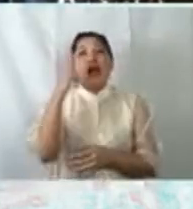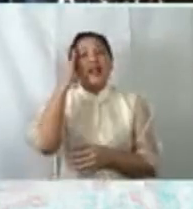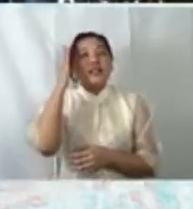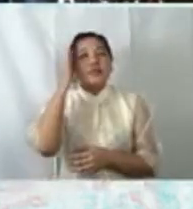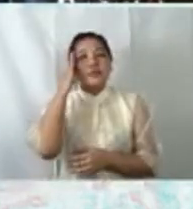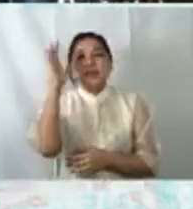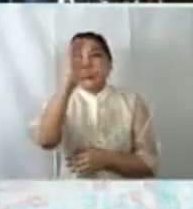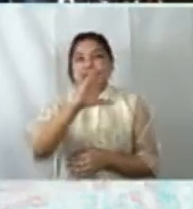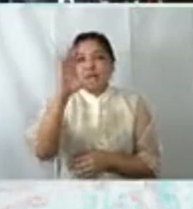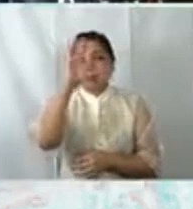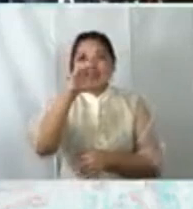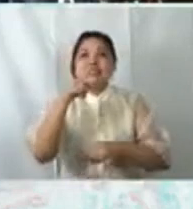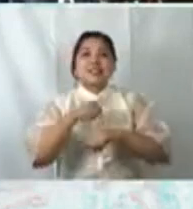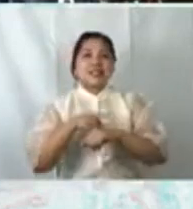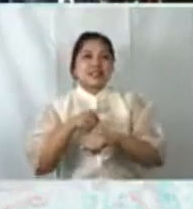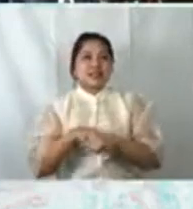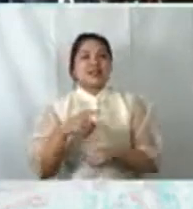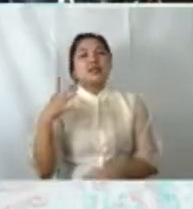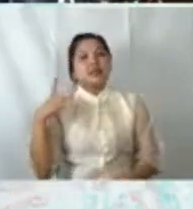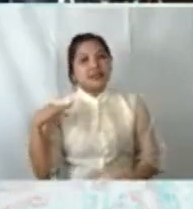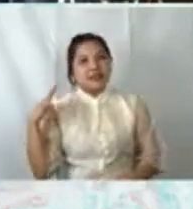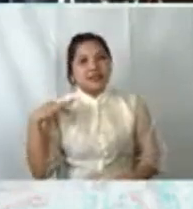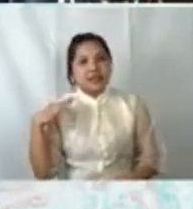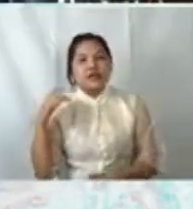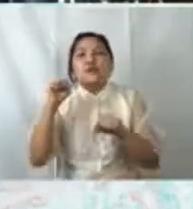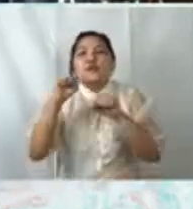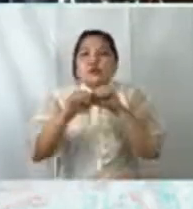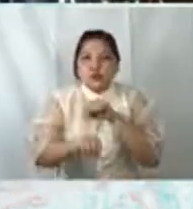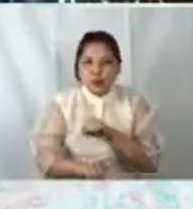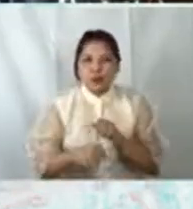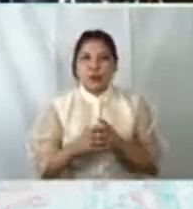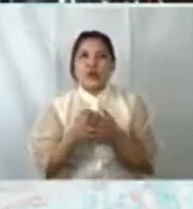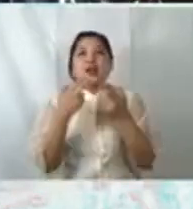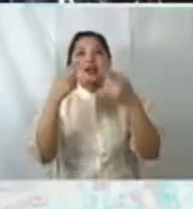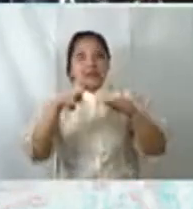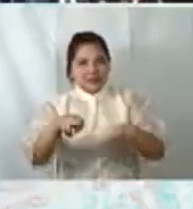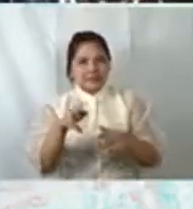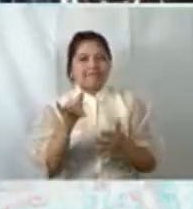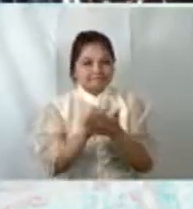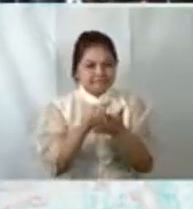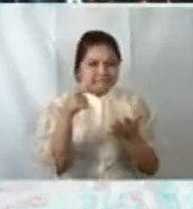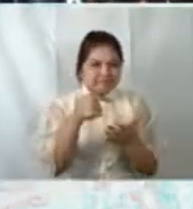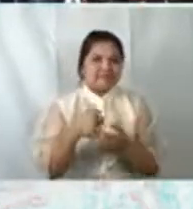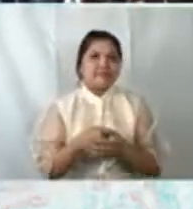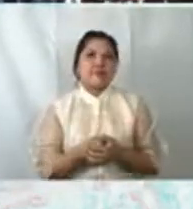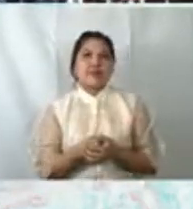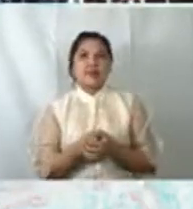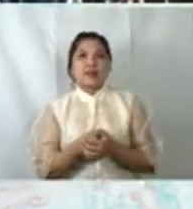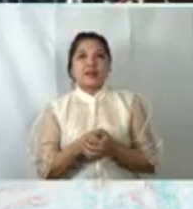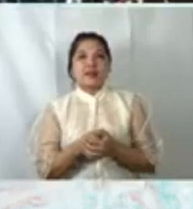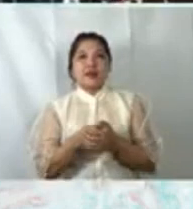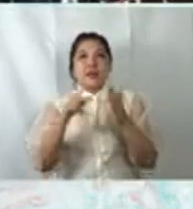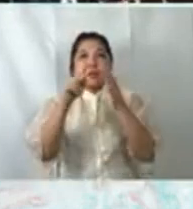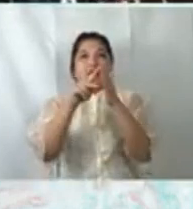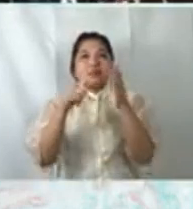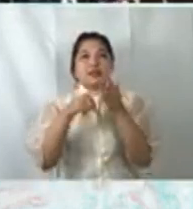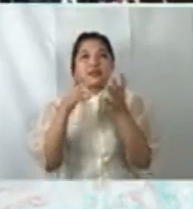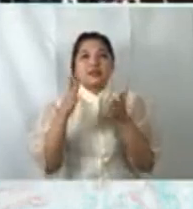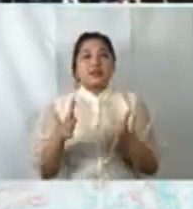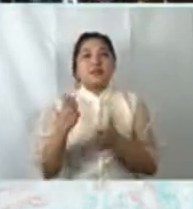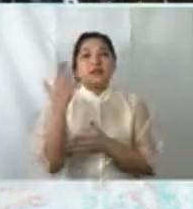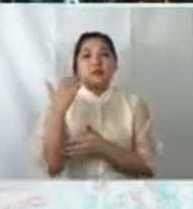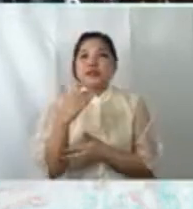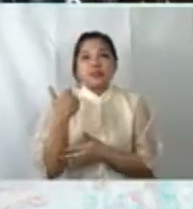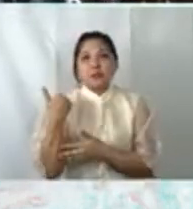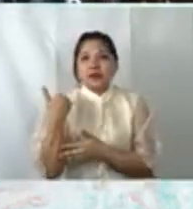ng pagkakataon na hinihintay upang mangyari ito. No? Politiko pa lang siya, hindi pa siya presidente. Gusto na